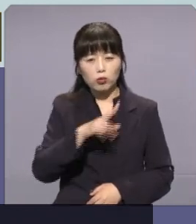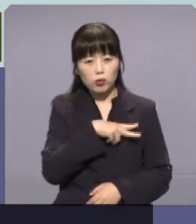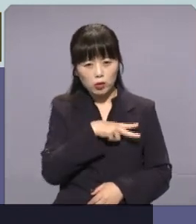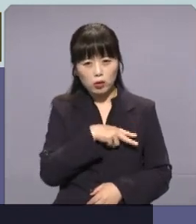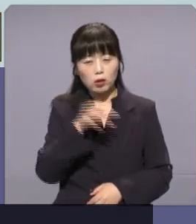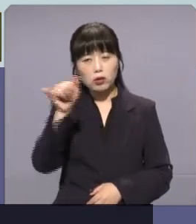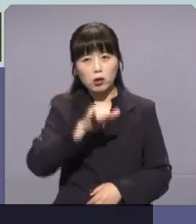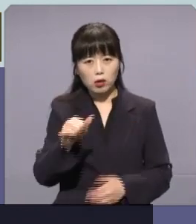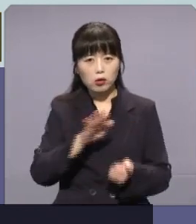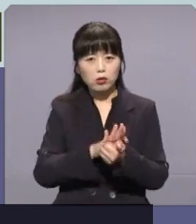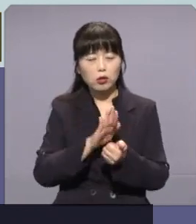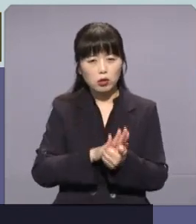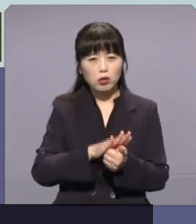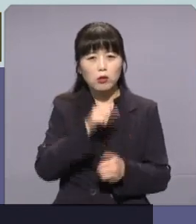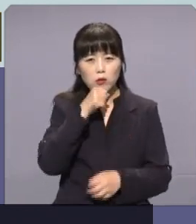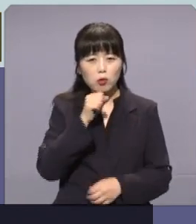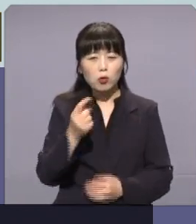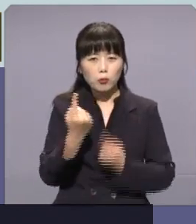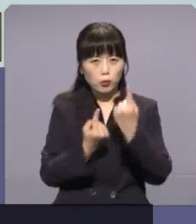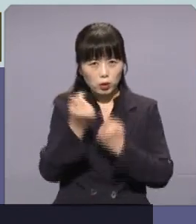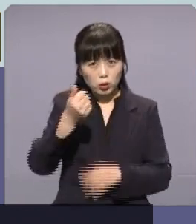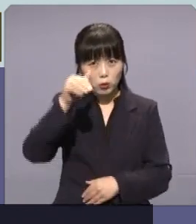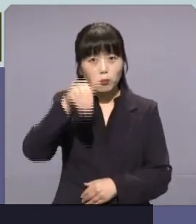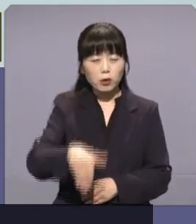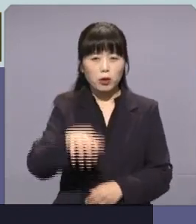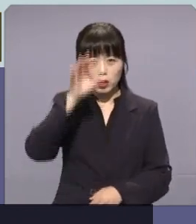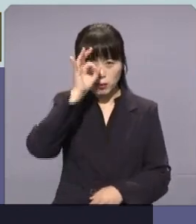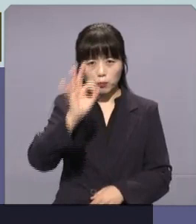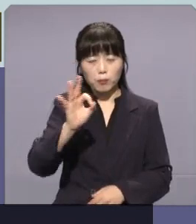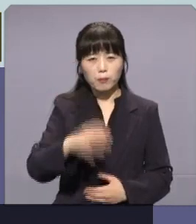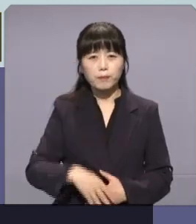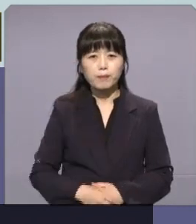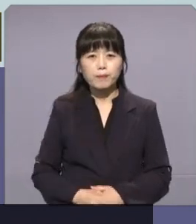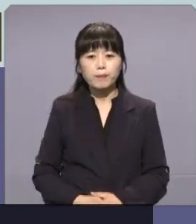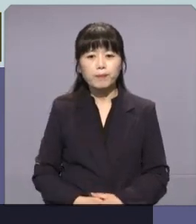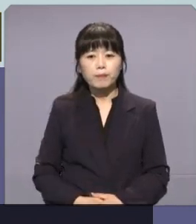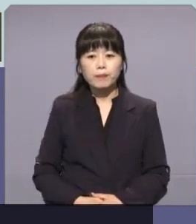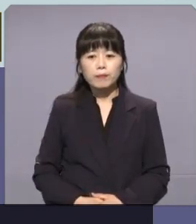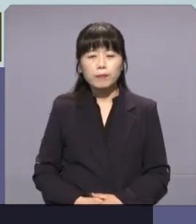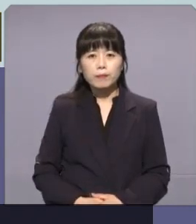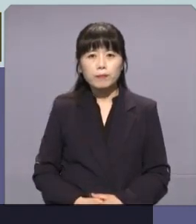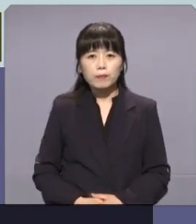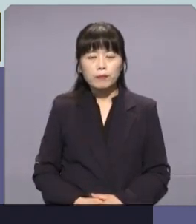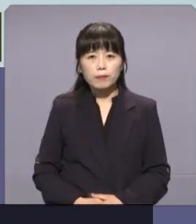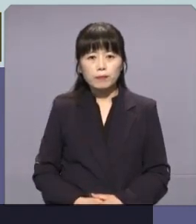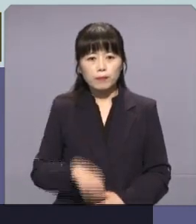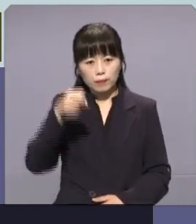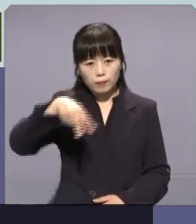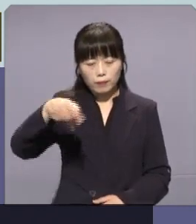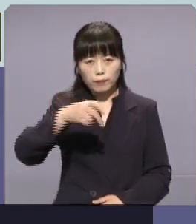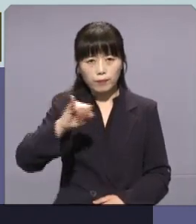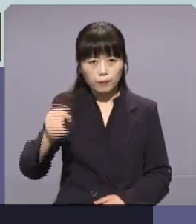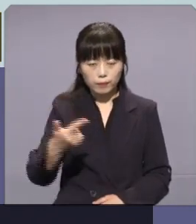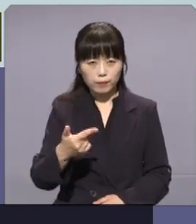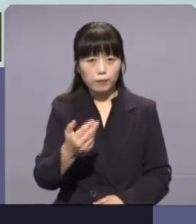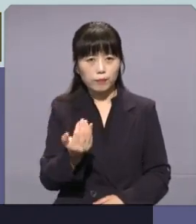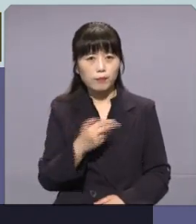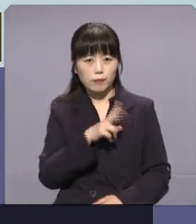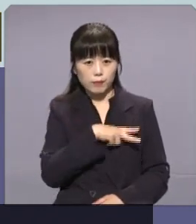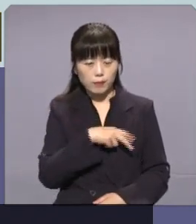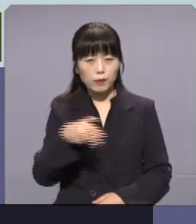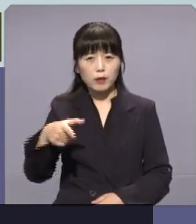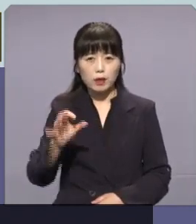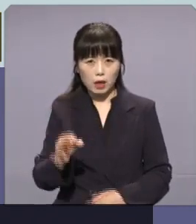전국 지지도보다는 좀 떨어지는 그런 모습을 보이고 있습니다. 유승민 전 의원이 아까 뭐